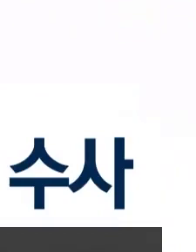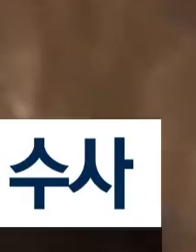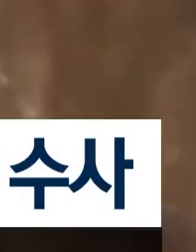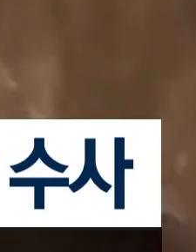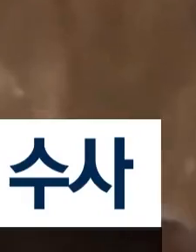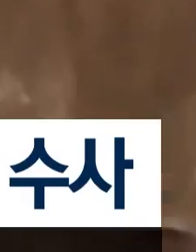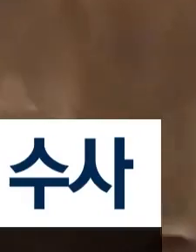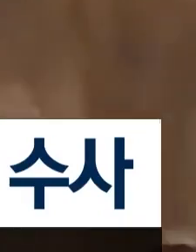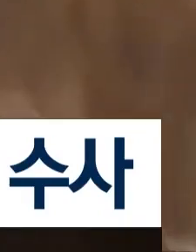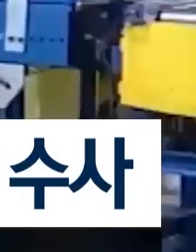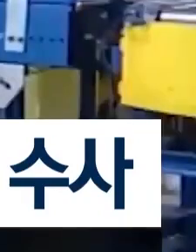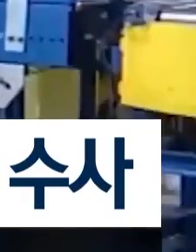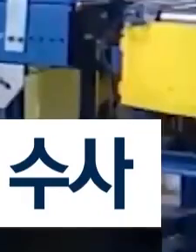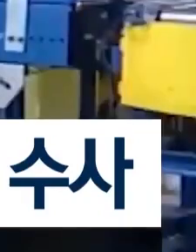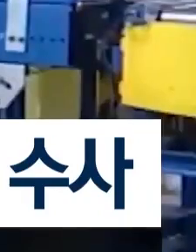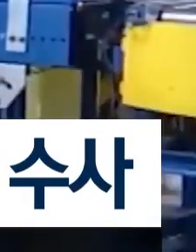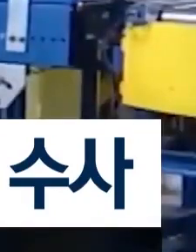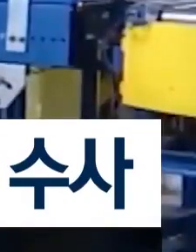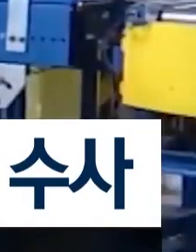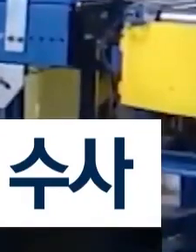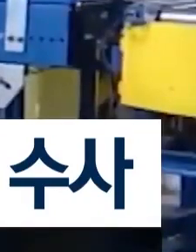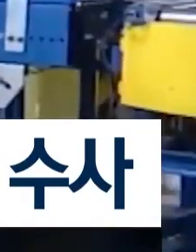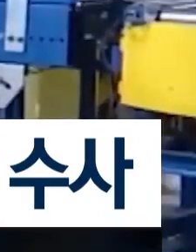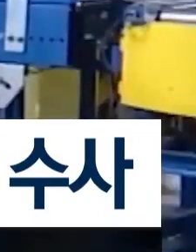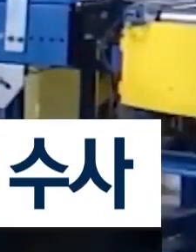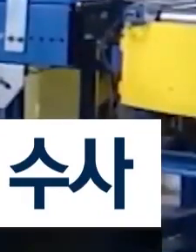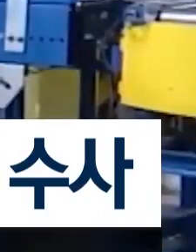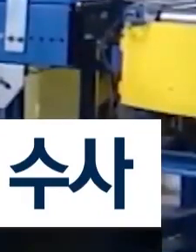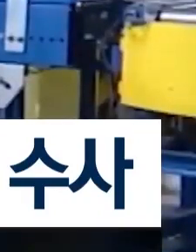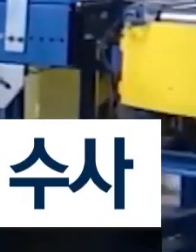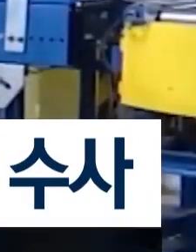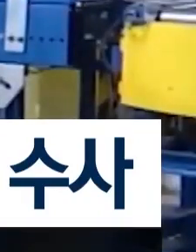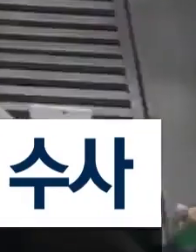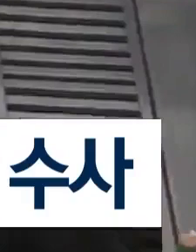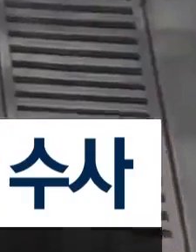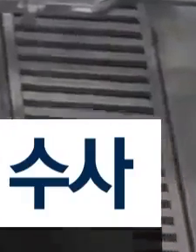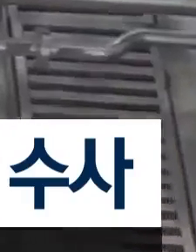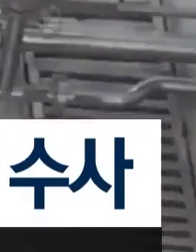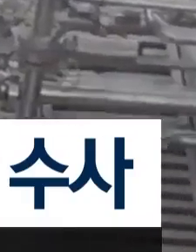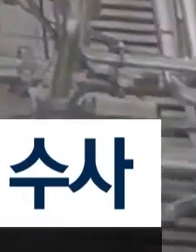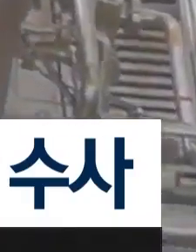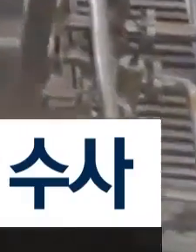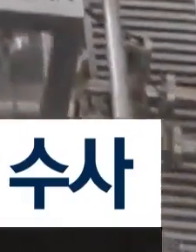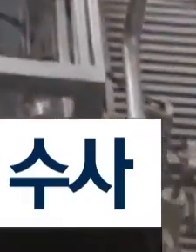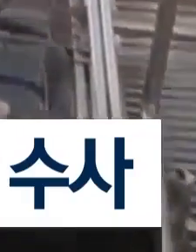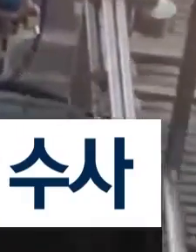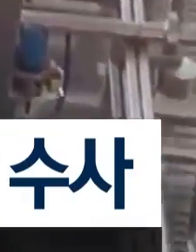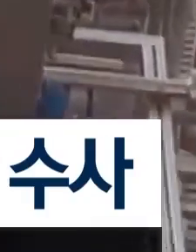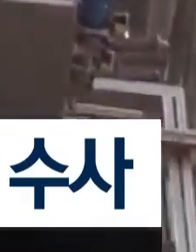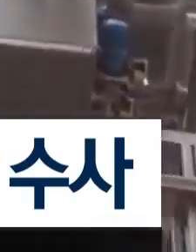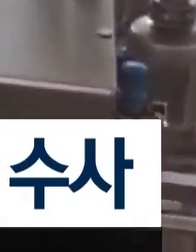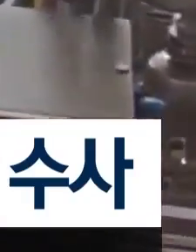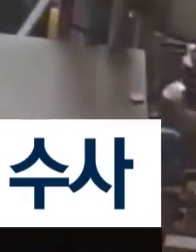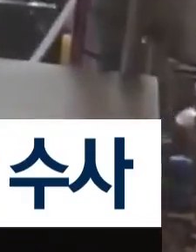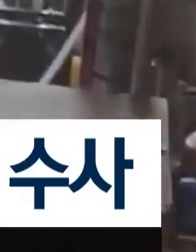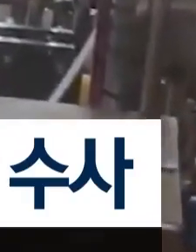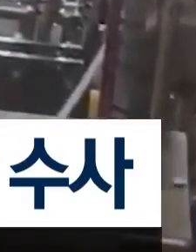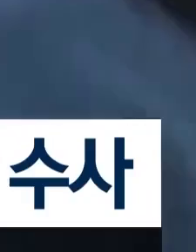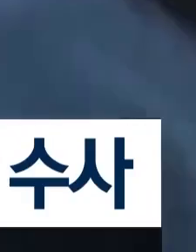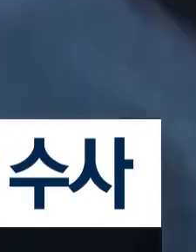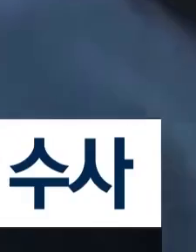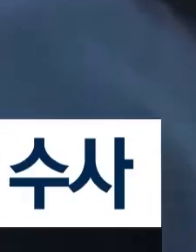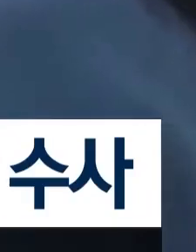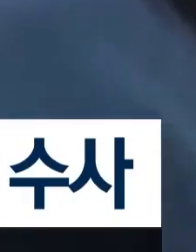작업복을 입은 한 남성이 메갈을 보관하는 장소에 들어가 방류하는 모습이 포착됐습니다. 칭다오 맥주 측은